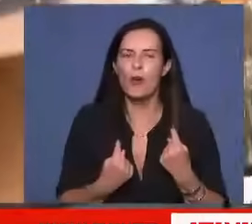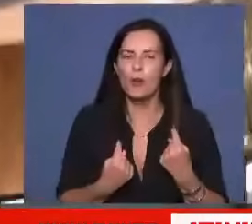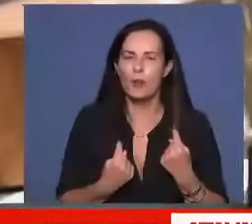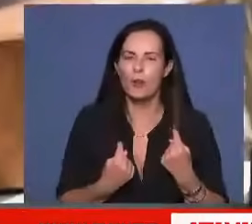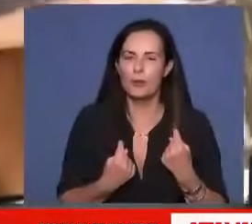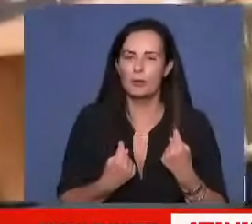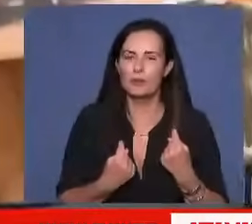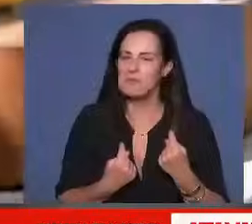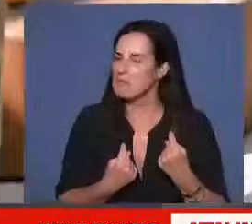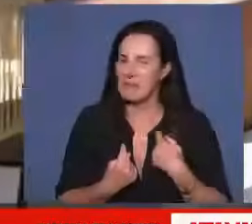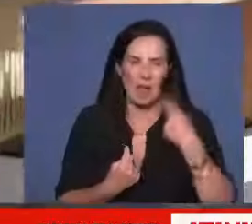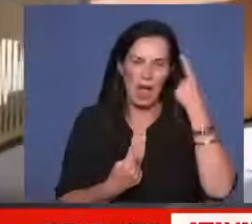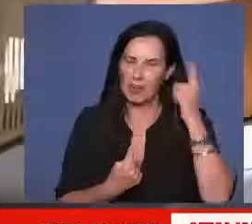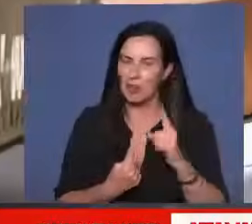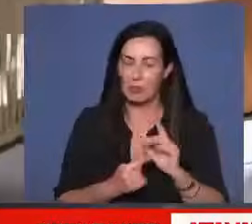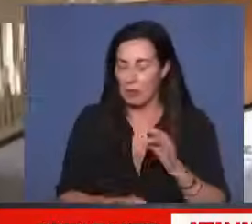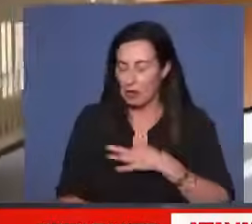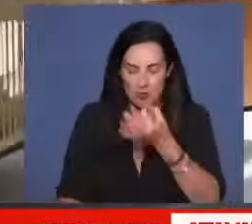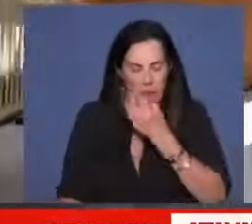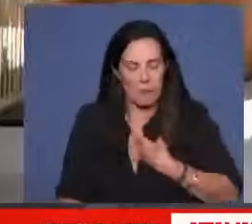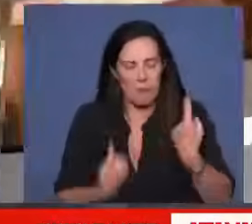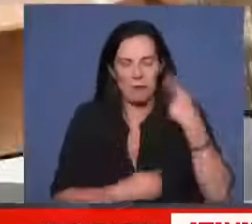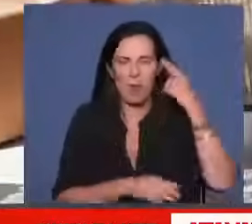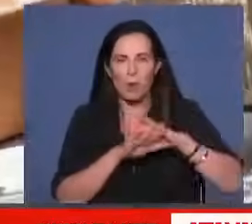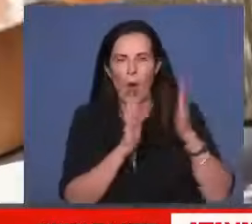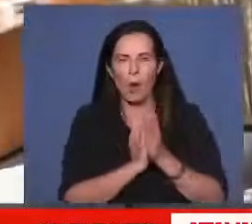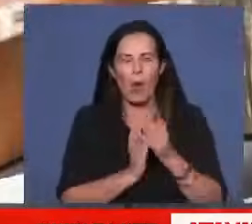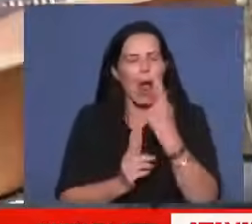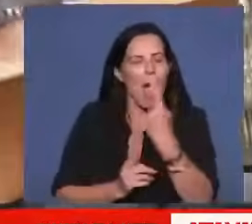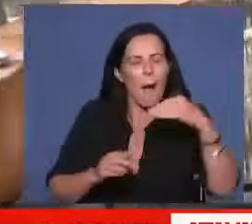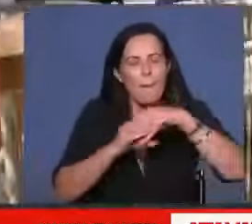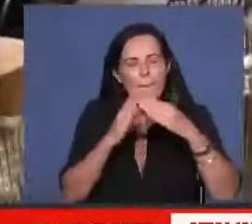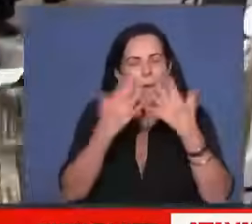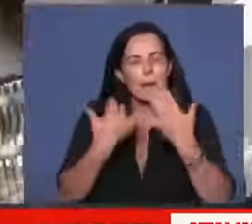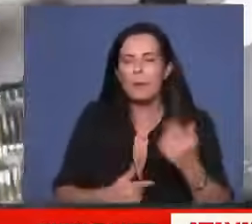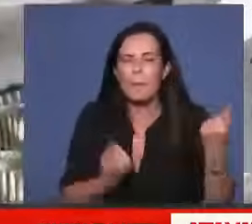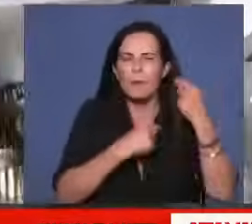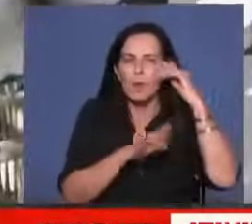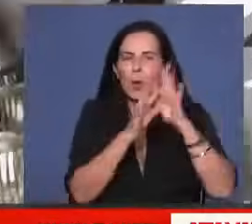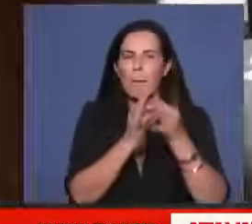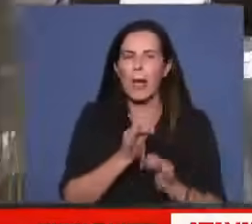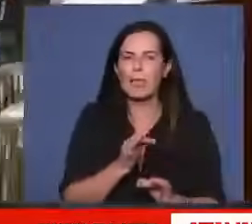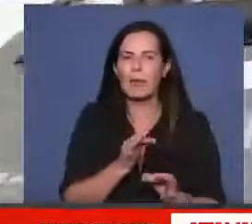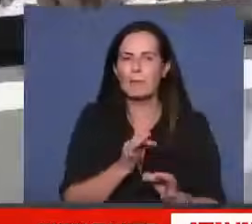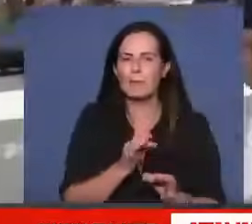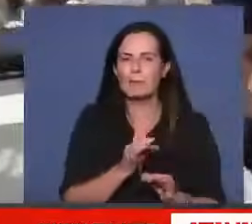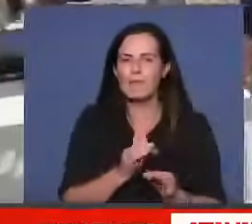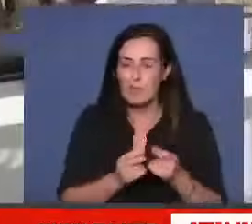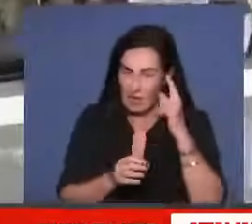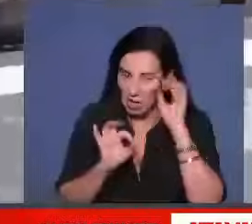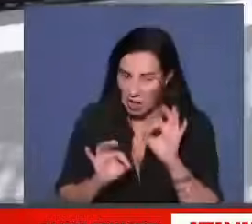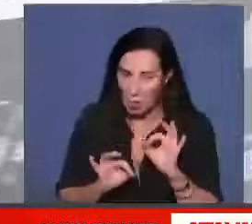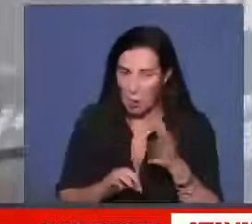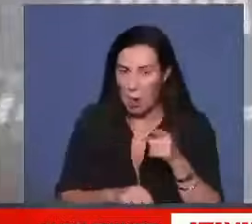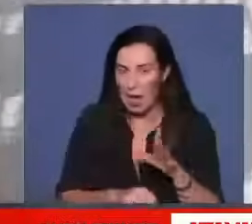באמת שאין לי מושג, וזאת אחת השאלות שאני שואלת את עצמי, מאיפה הם ידעו כל פרט ופרט? כאילו אולי, את חושבת שזה הגיוני שזה